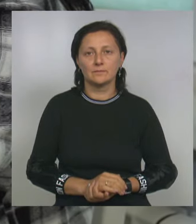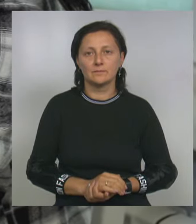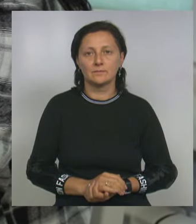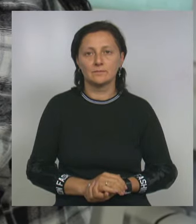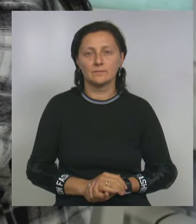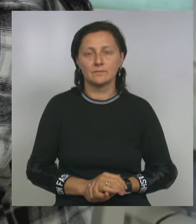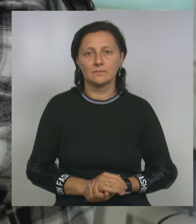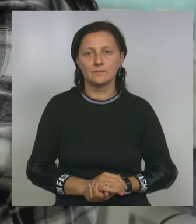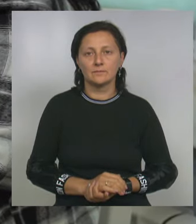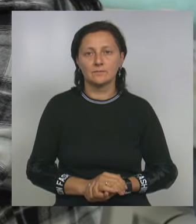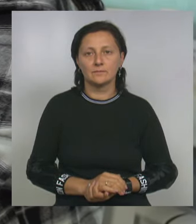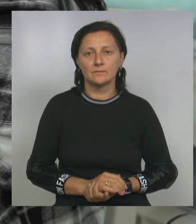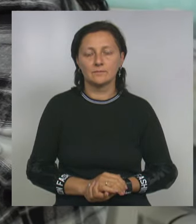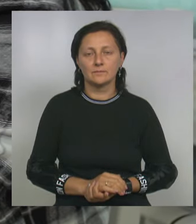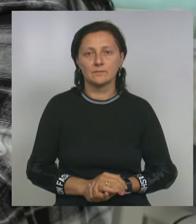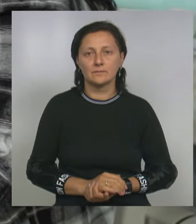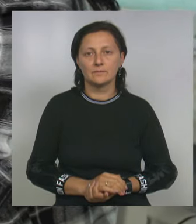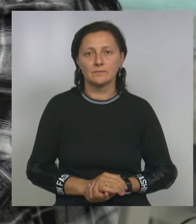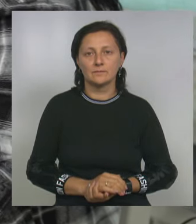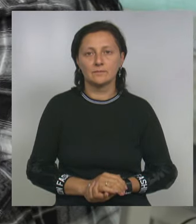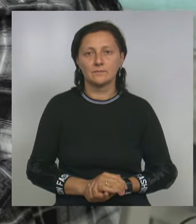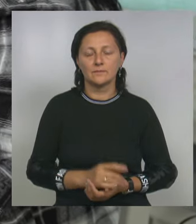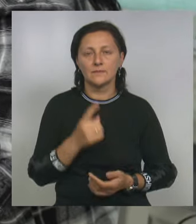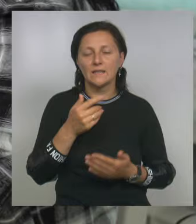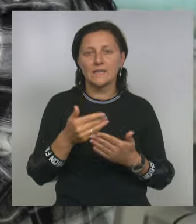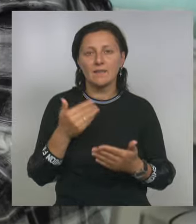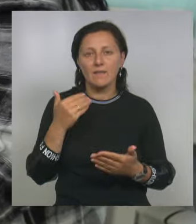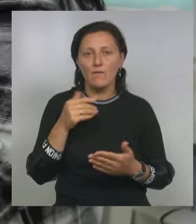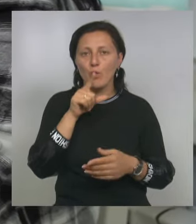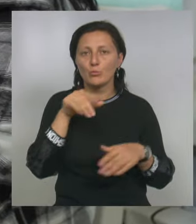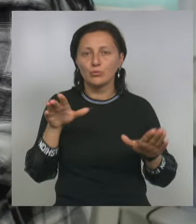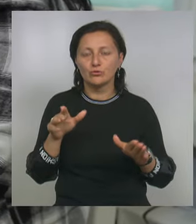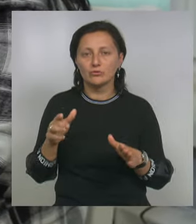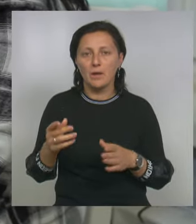15 назад птичка пролетела, где-то метров 8 стала.